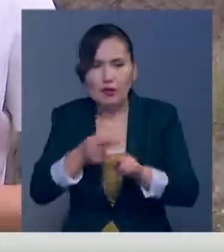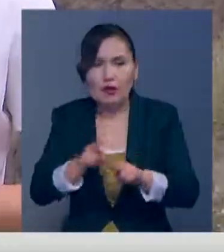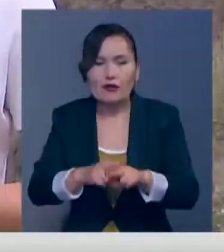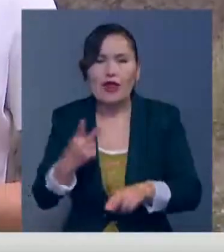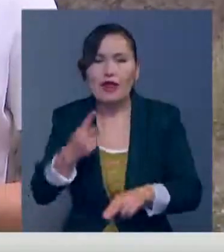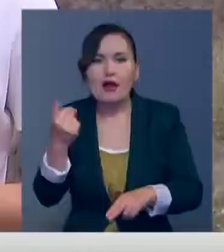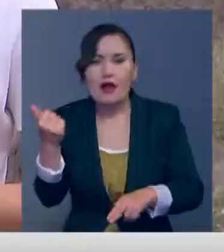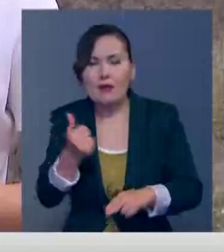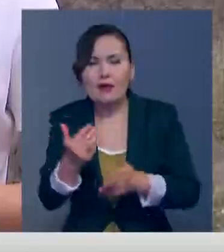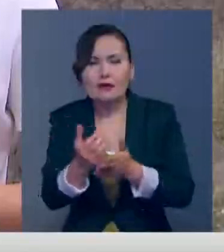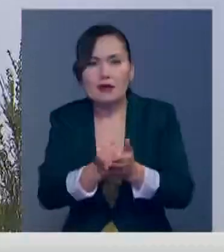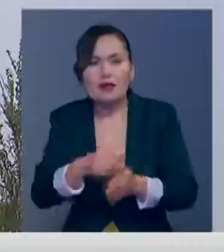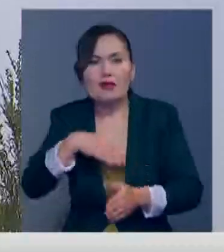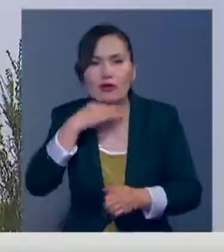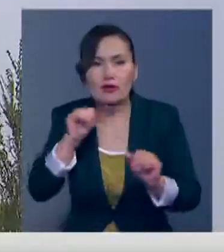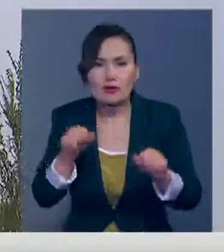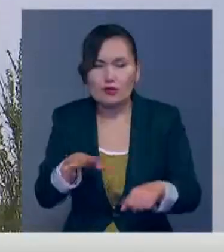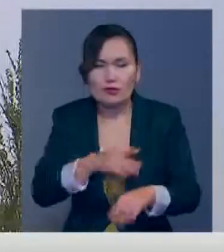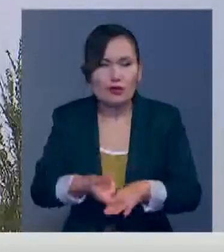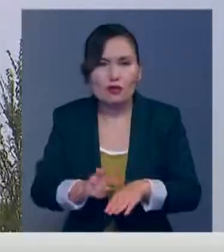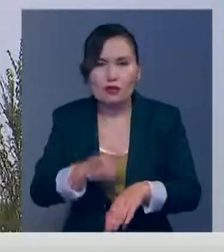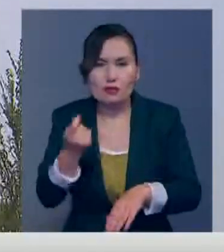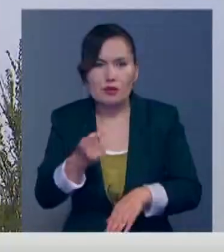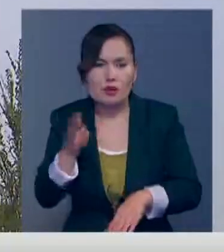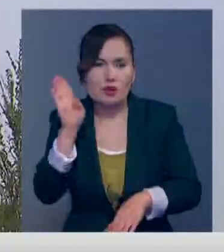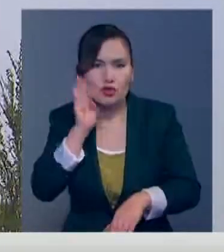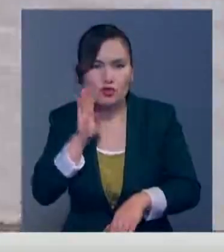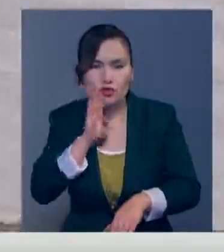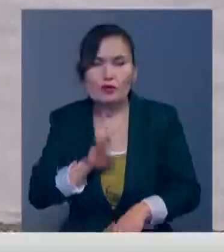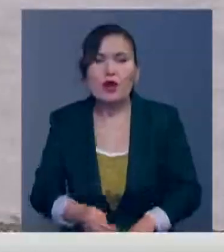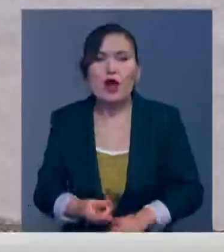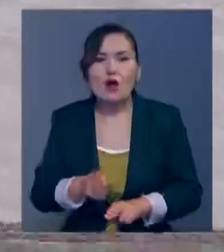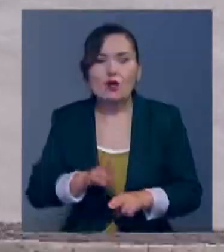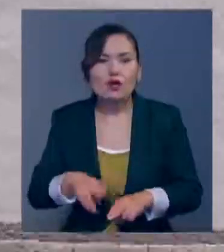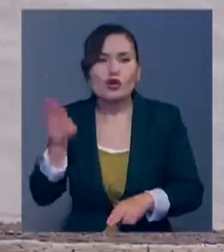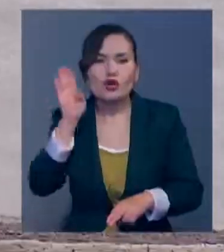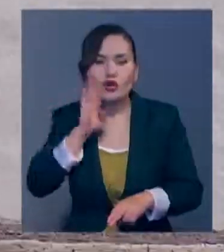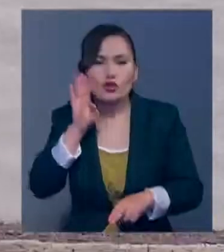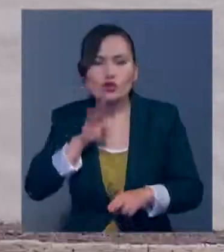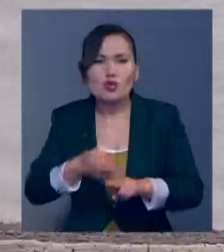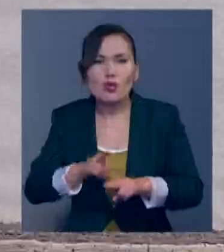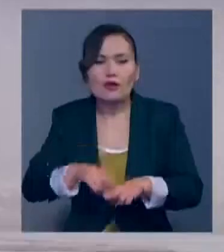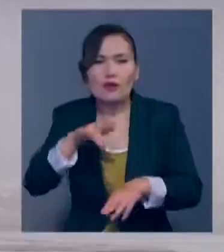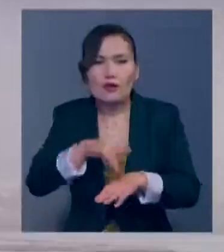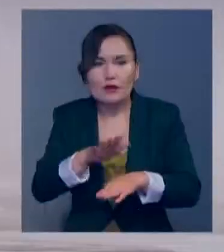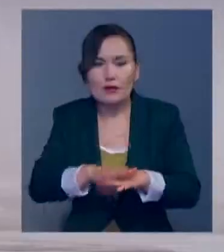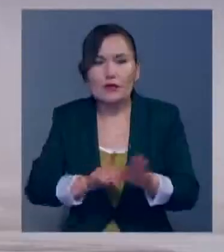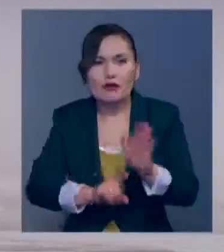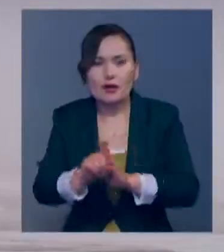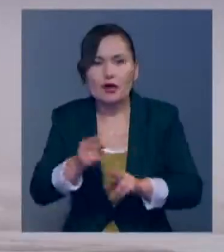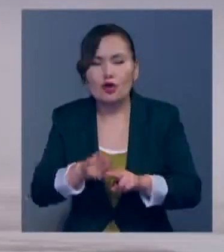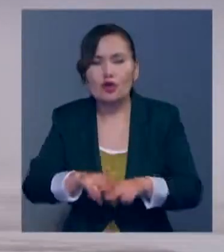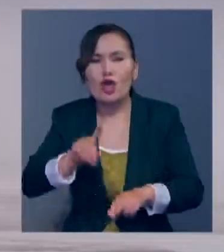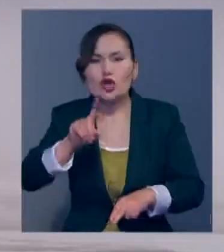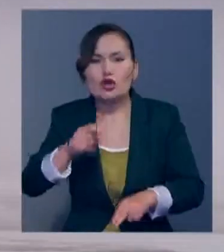2 аптаға жетуі мүмкін дейді мамандар. Шелек шатқалында орналасқан Бартоғай су қоймасының түбі көріне бастаған. Былтыр дәл осы уақытта қоймада